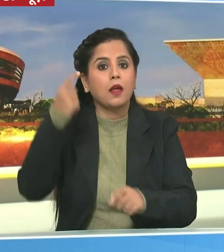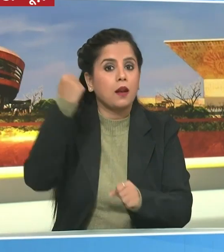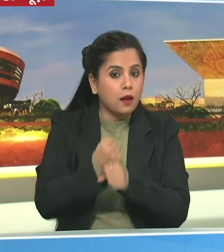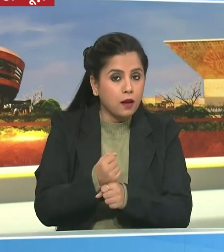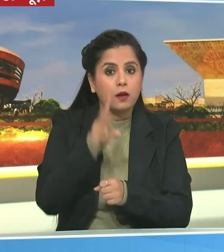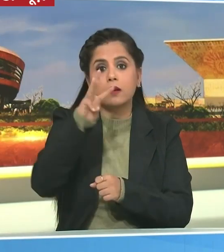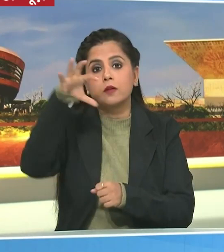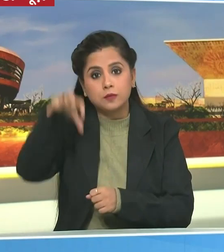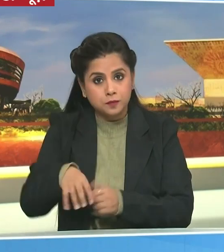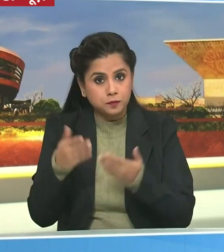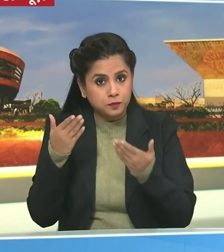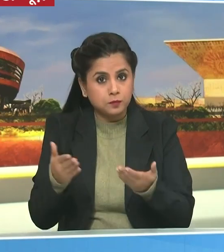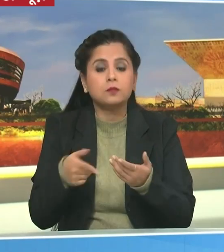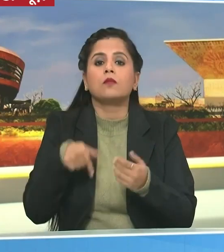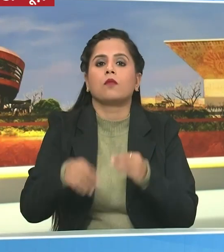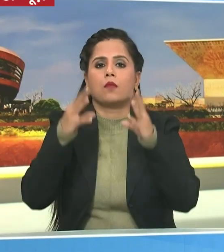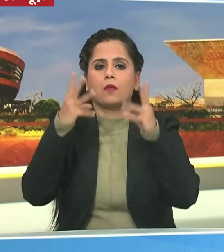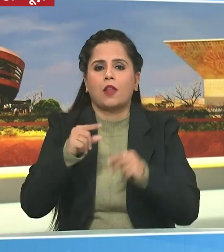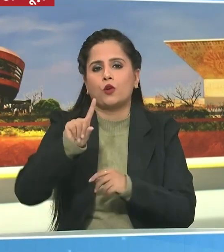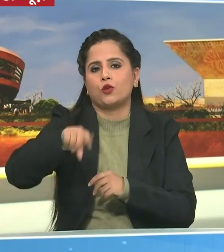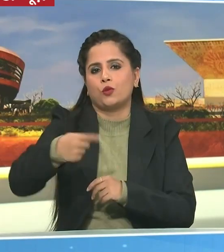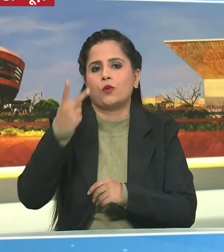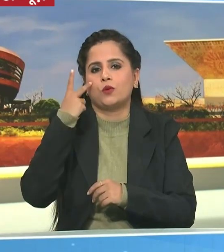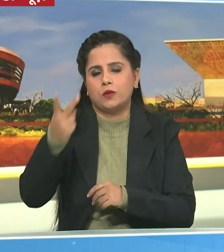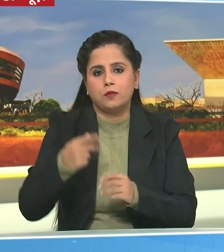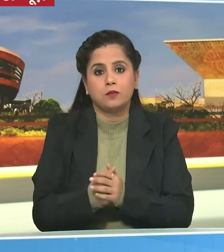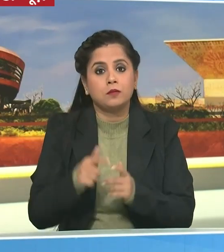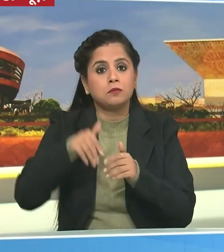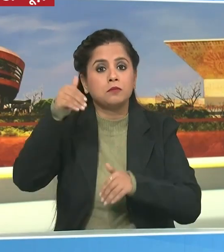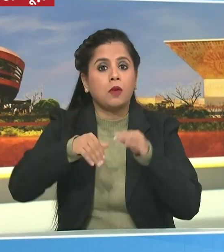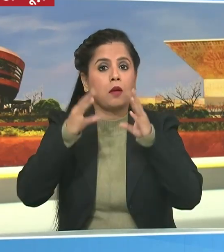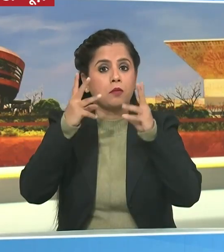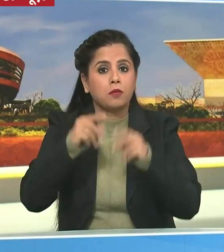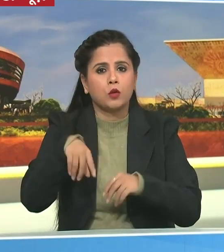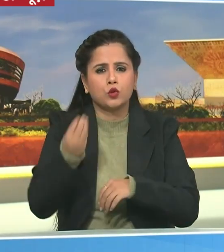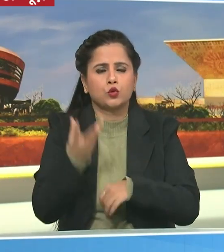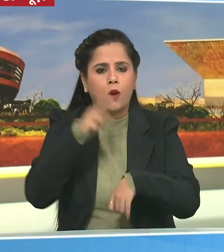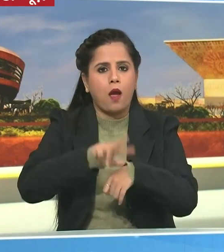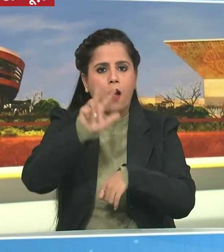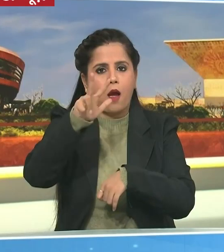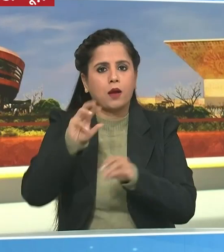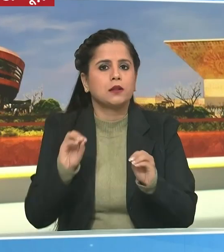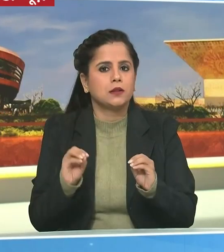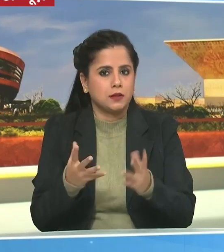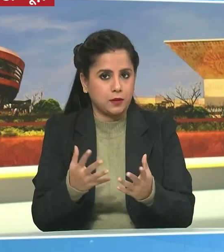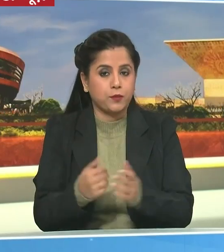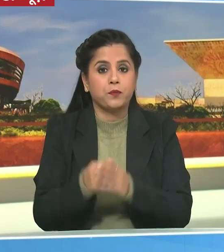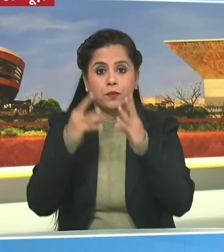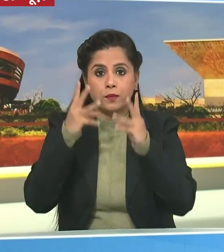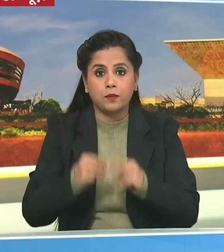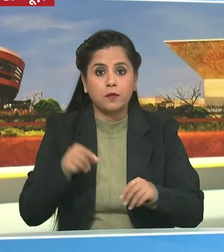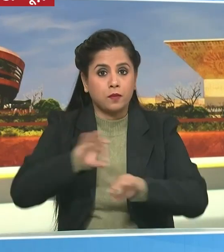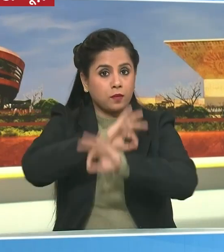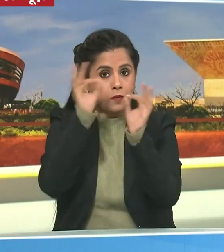तेलंगाना और छत्तीसगढ़ में मतगणना कल होगी। मतों की गिनती सुबह 8 बजे से शुरू होगी। मतगणना